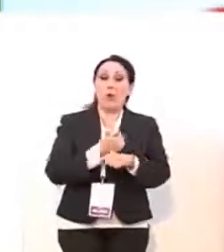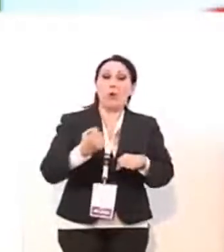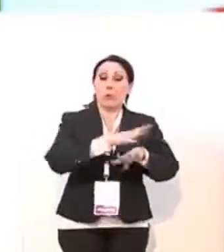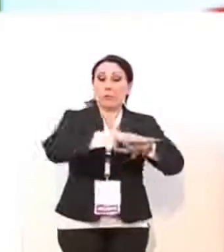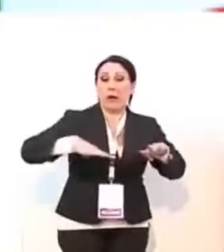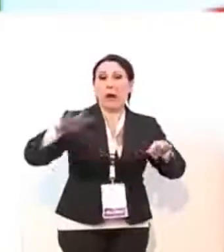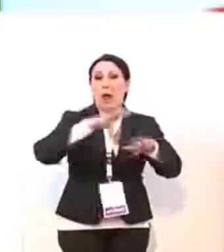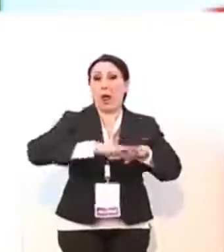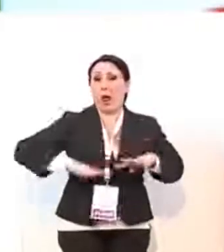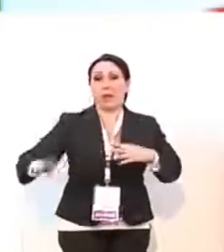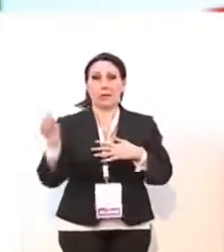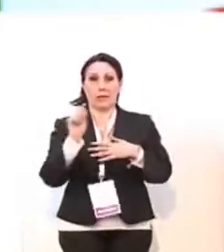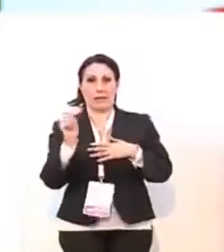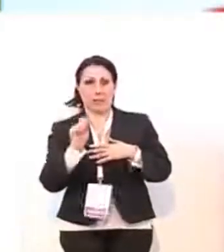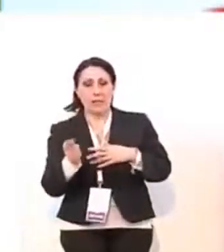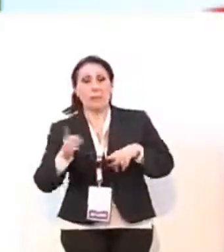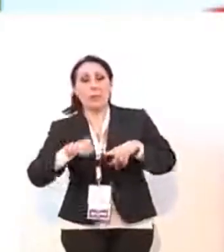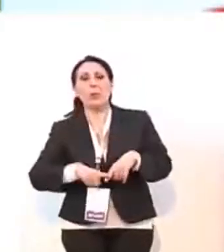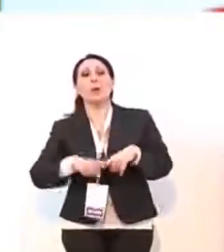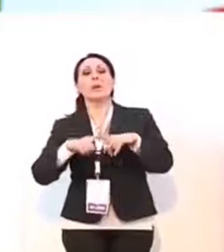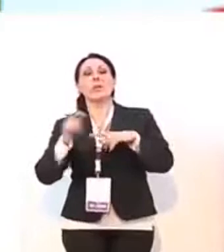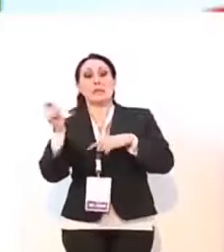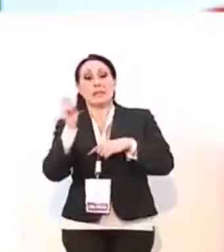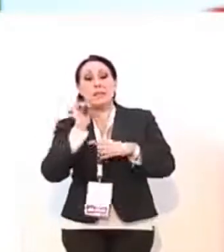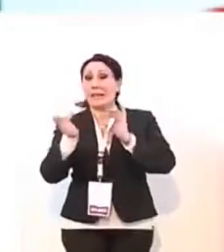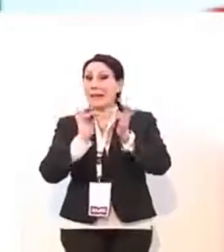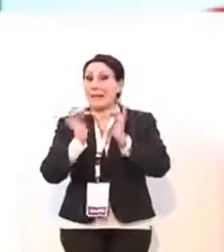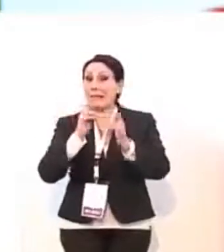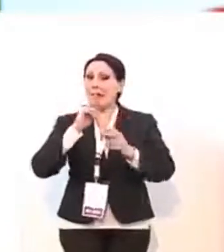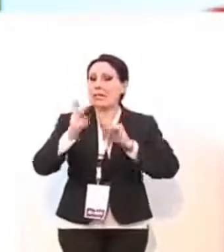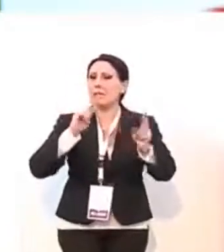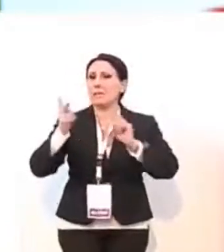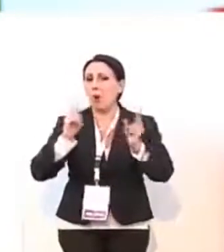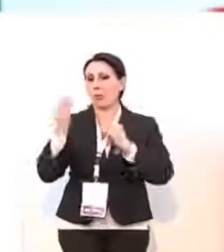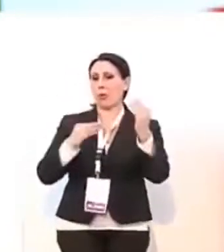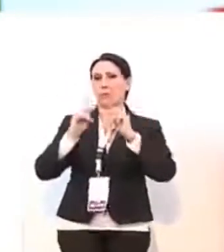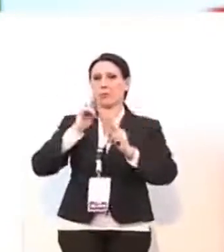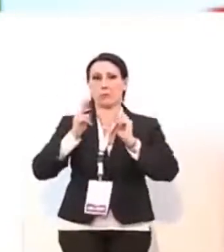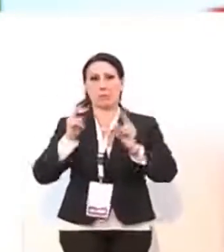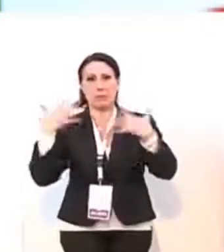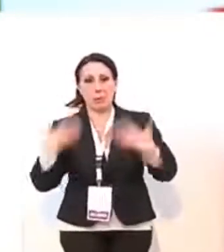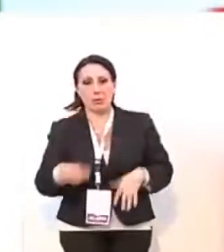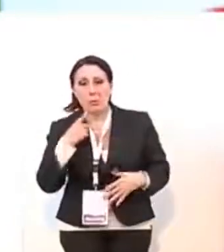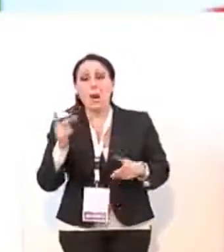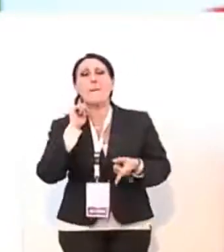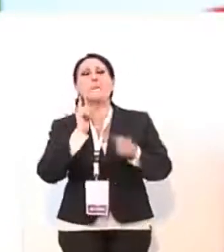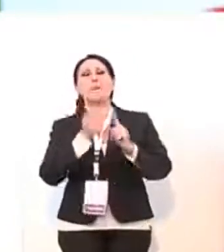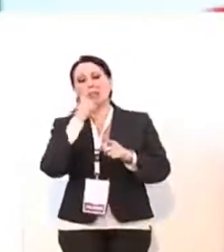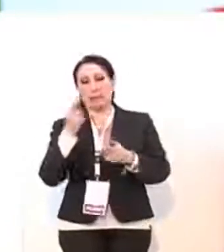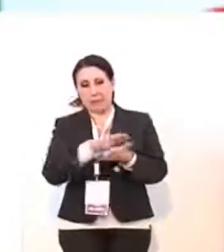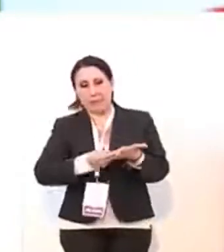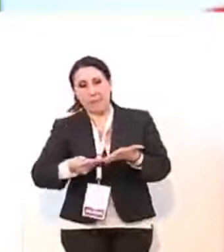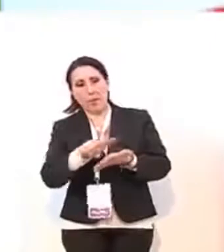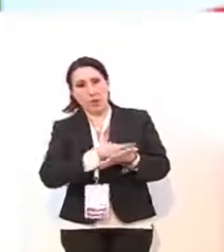a mettere in rete la risposta, il lavoro che abbiamo fatto a mettere insieme politiche di contrasto alla violenza con politiche di welfare e